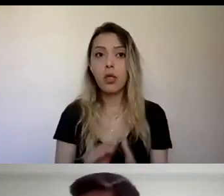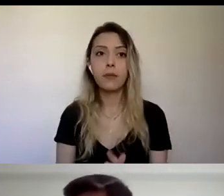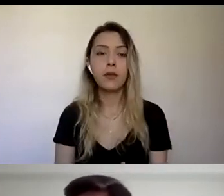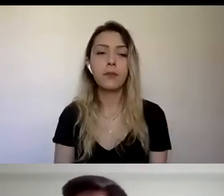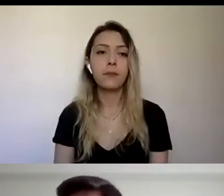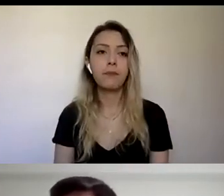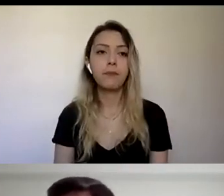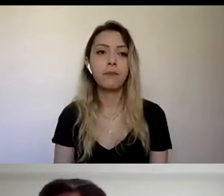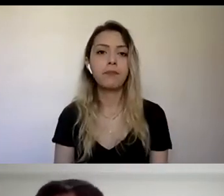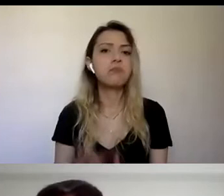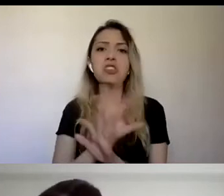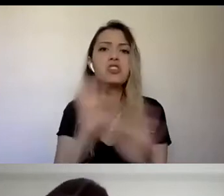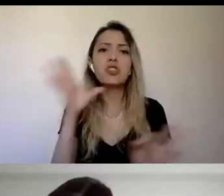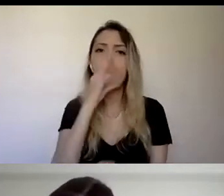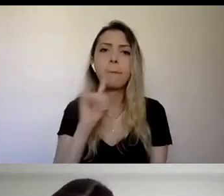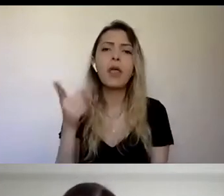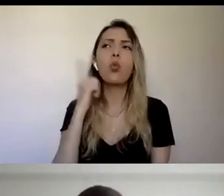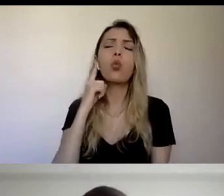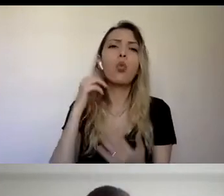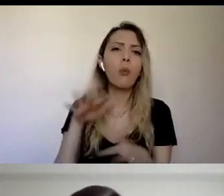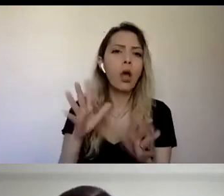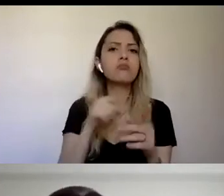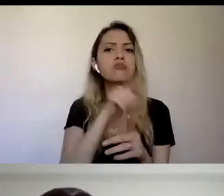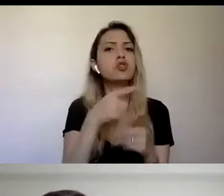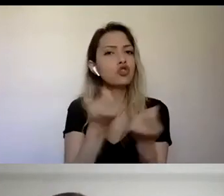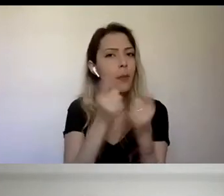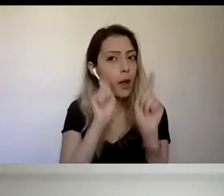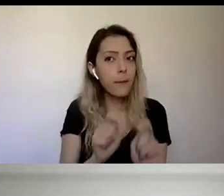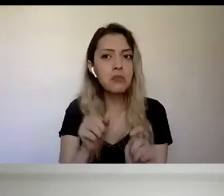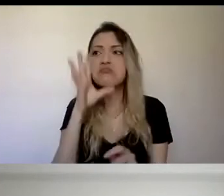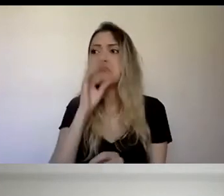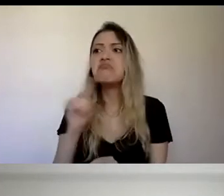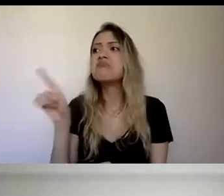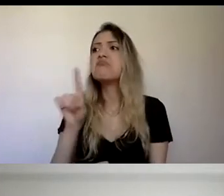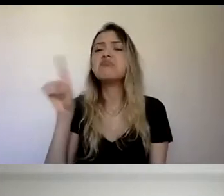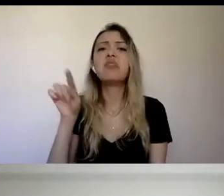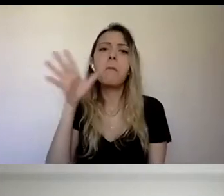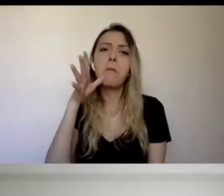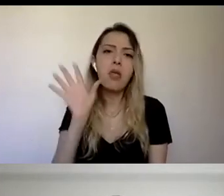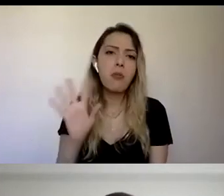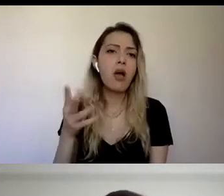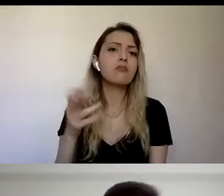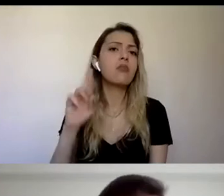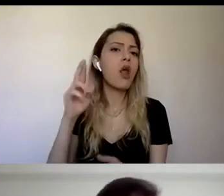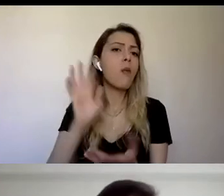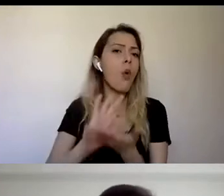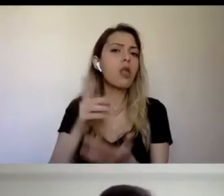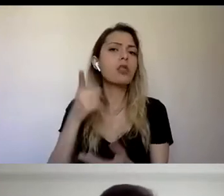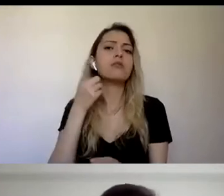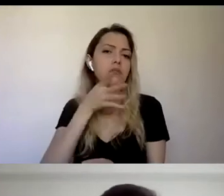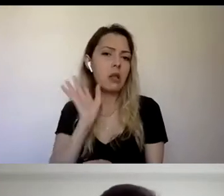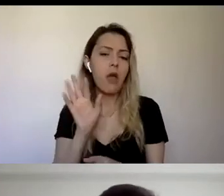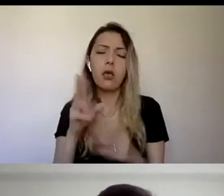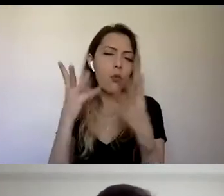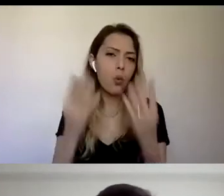aslında belki de. Yani sizin o çalışmayı yaptığınızı, göstergeler üzerinden rapor yazdığınızı belki de çoğu kişi duymayabilir.